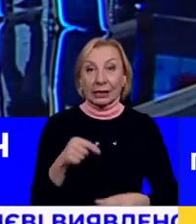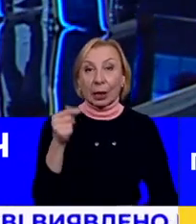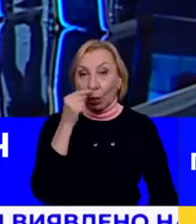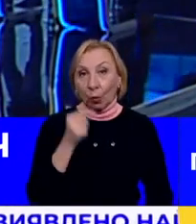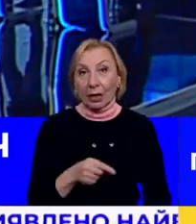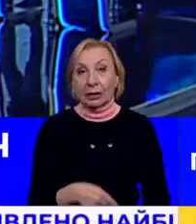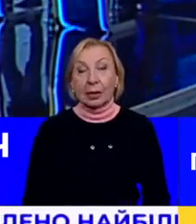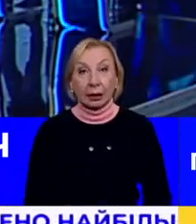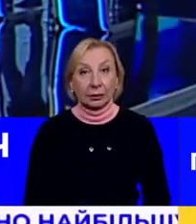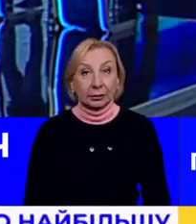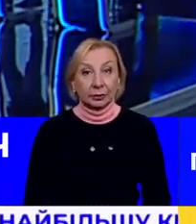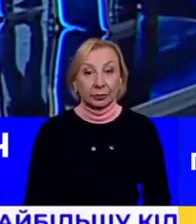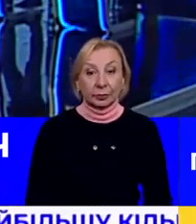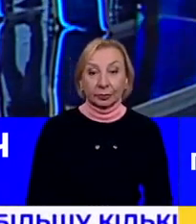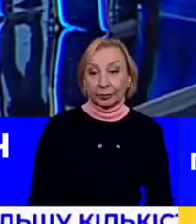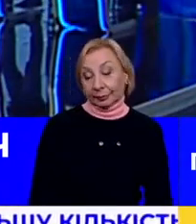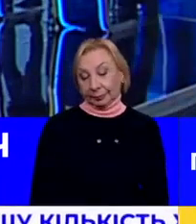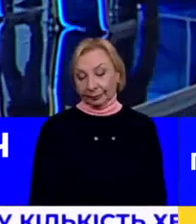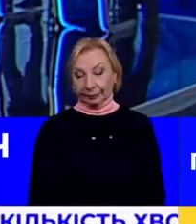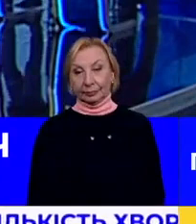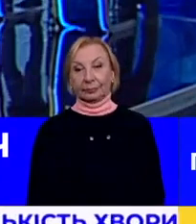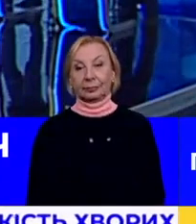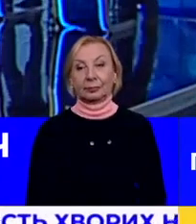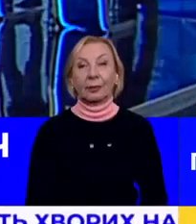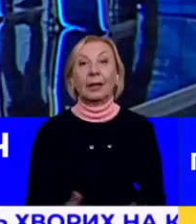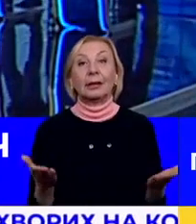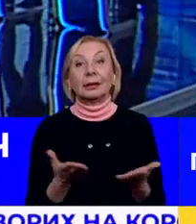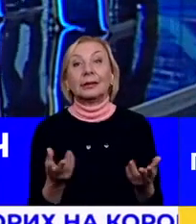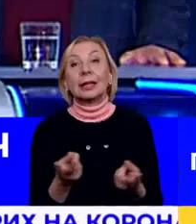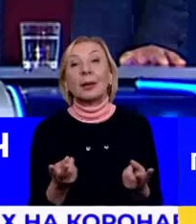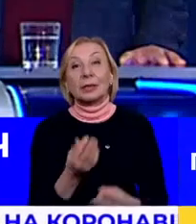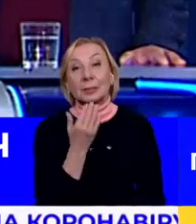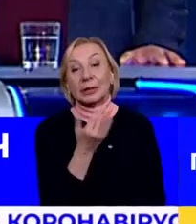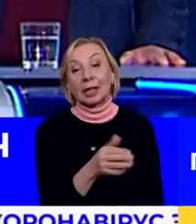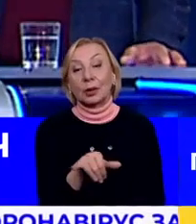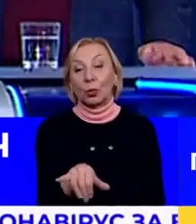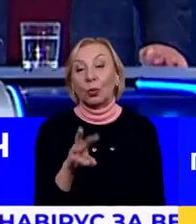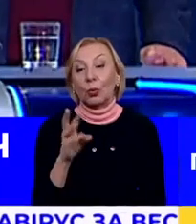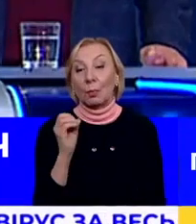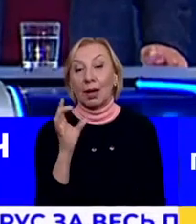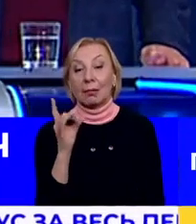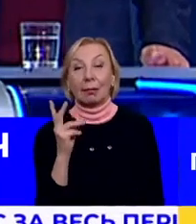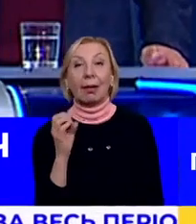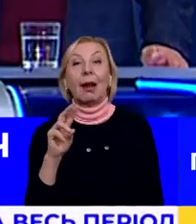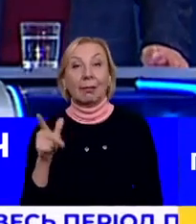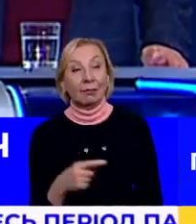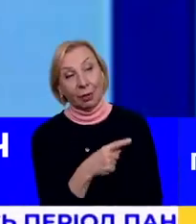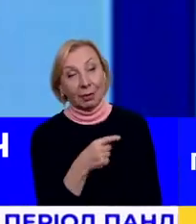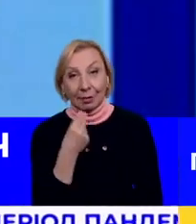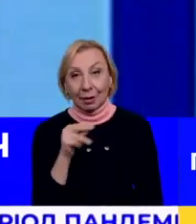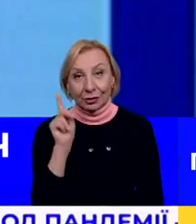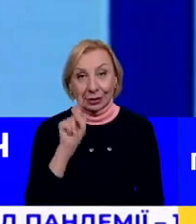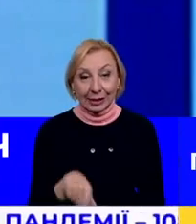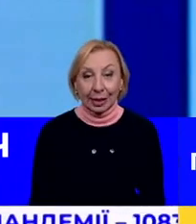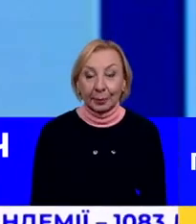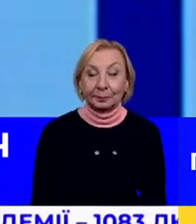влияет? Вы знаете, слушаючи... Вы разгоняете зраду. Треба спитати у Меркель, она краще знает. Так, ну, потому что Володимир Зеленский, до речи, от, пан Андрій говорит